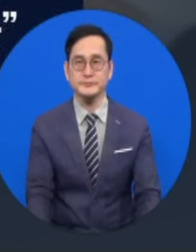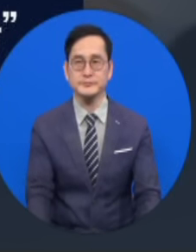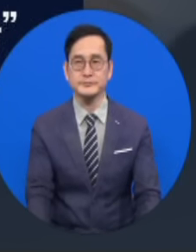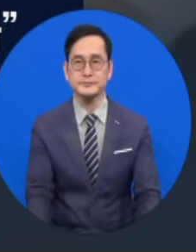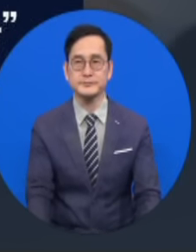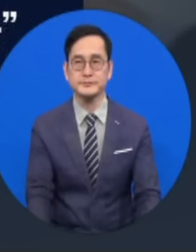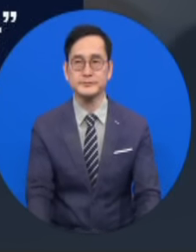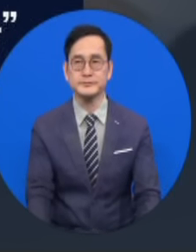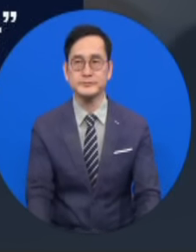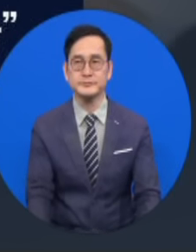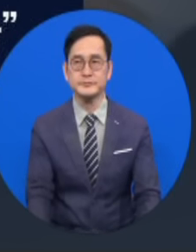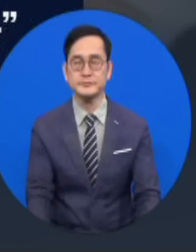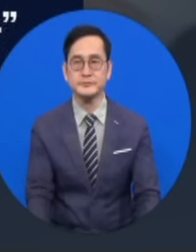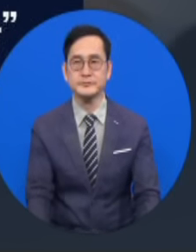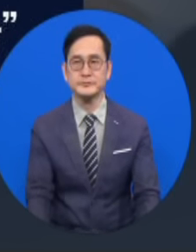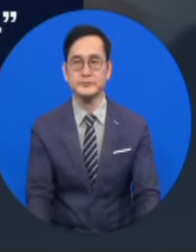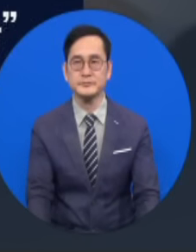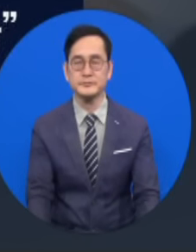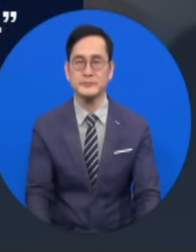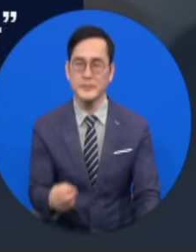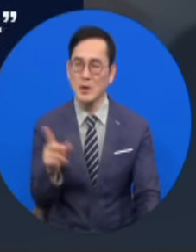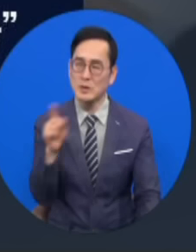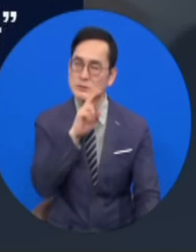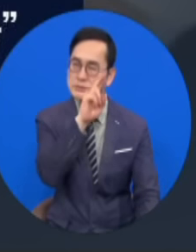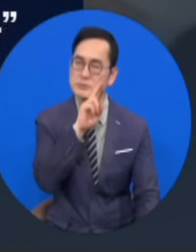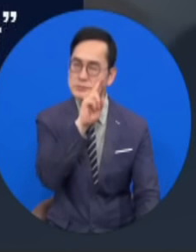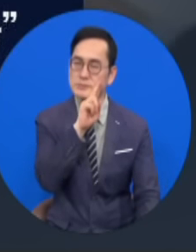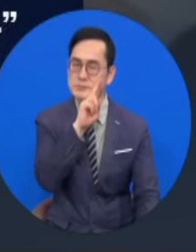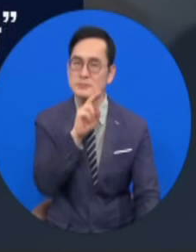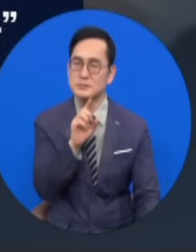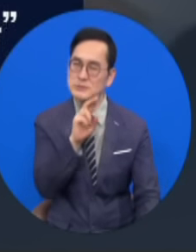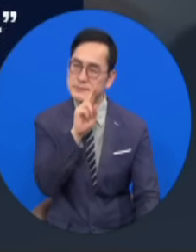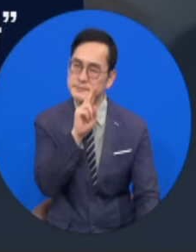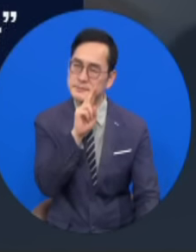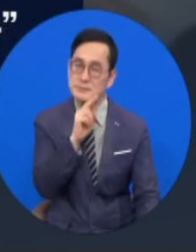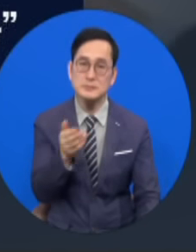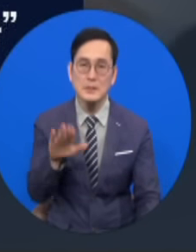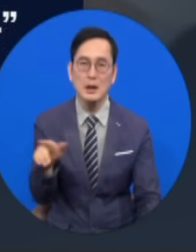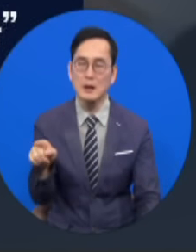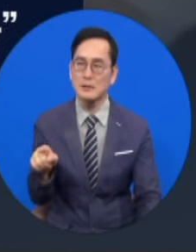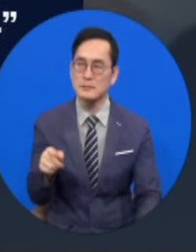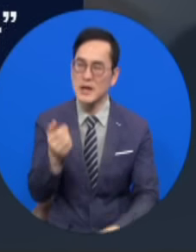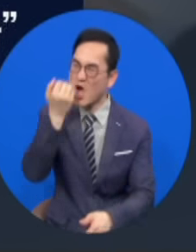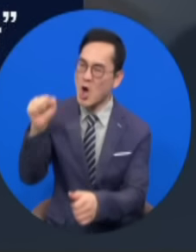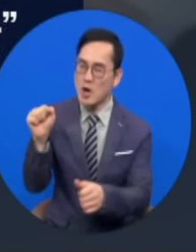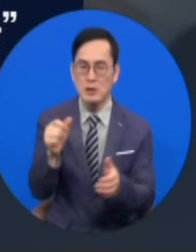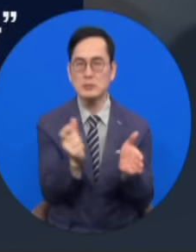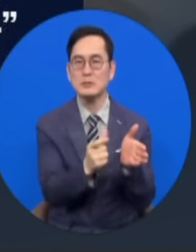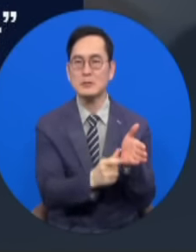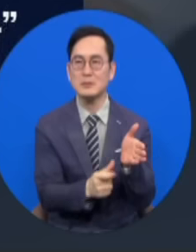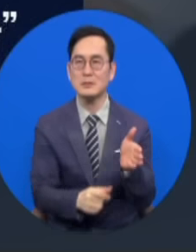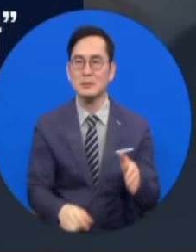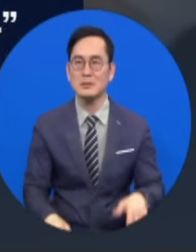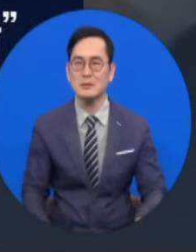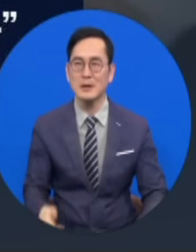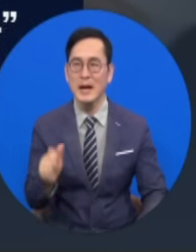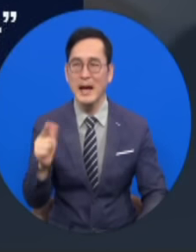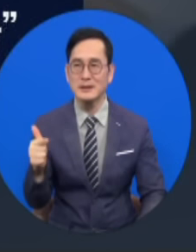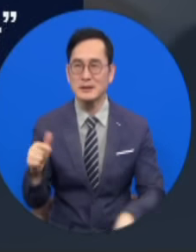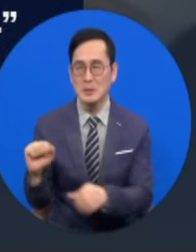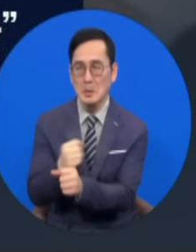있습니다 자 그런가 하면 의욕 수준에서 무덕이 탄핵한 한명숙 사권을 모해 위 교사다 무이 나온